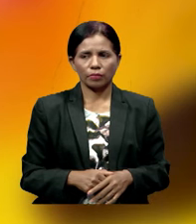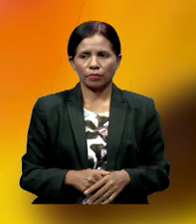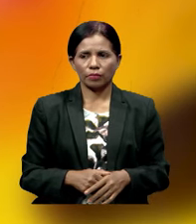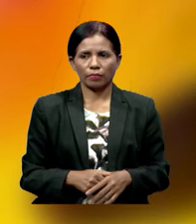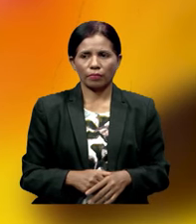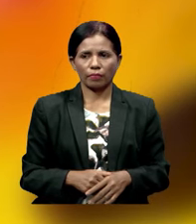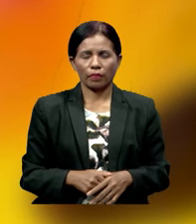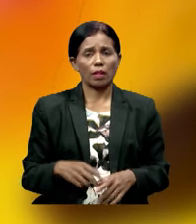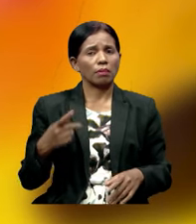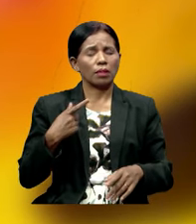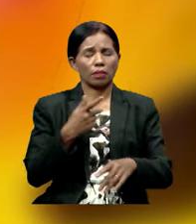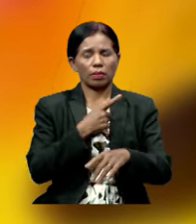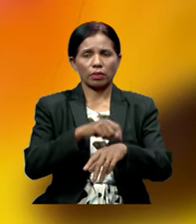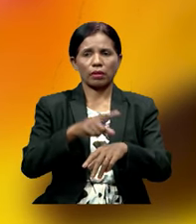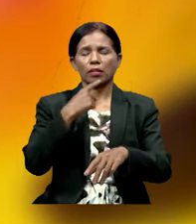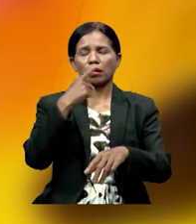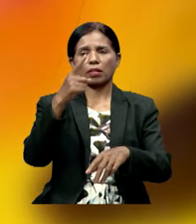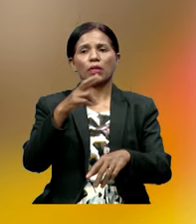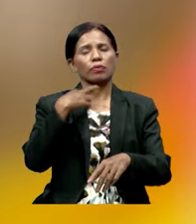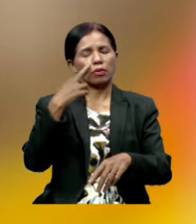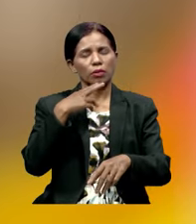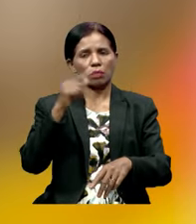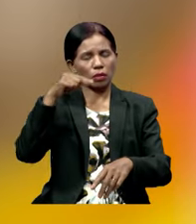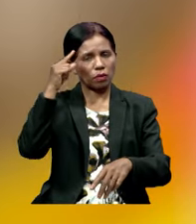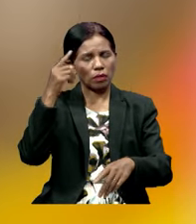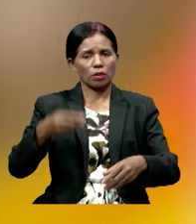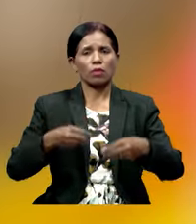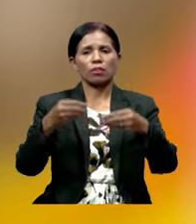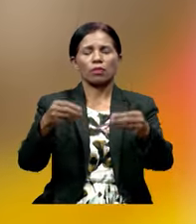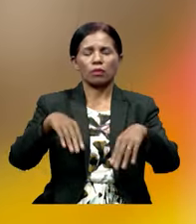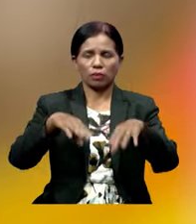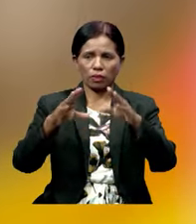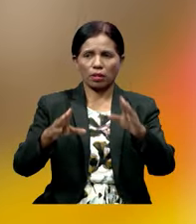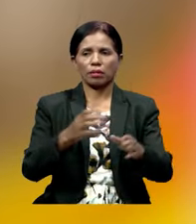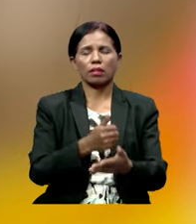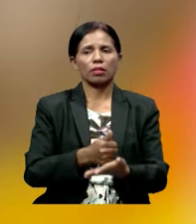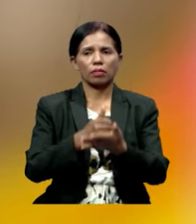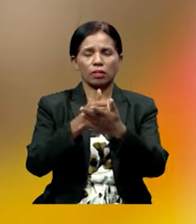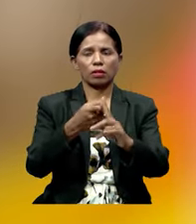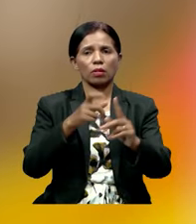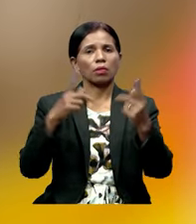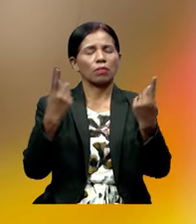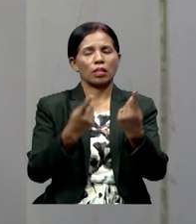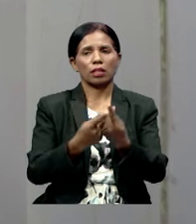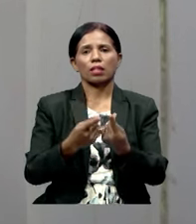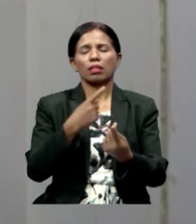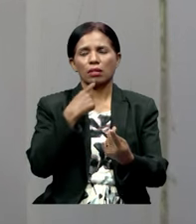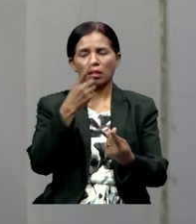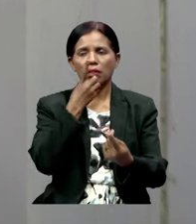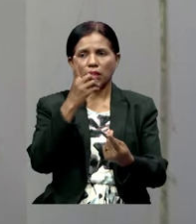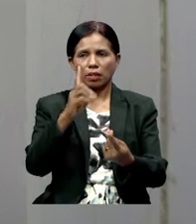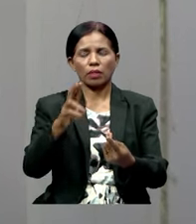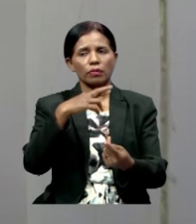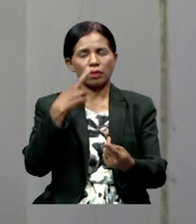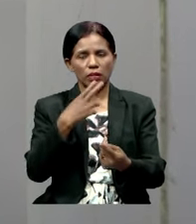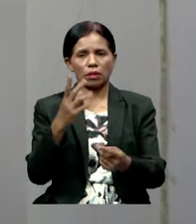A fost în Parlamentul Național chestiona qualitate fost ne pe guvernul subsidie asistente gerente imprese create fură declara catac, fost